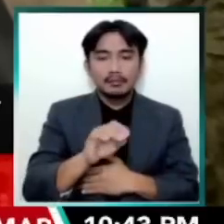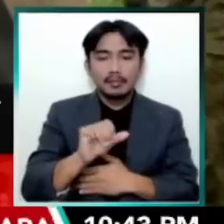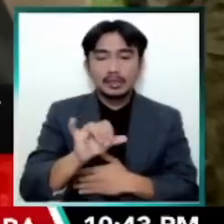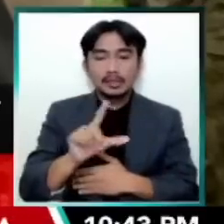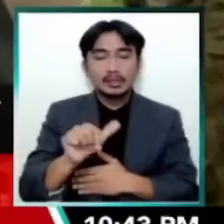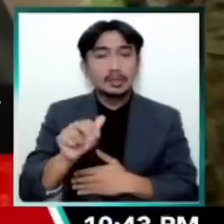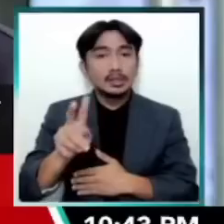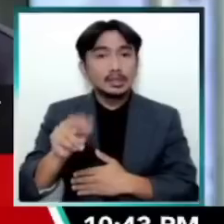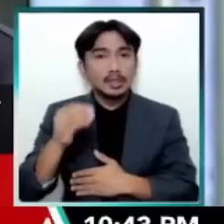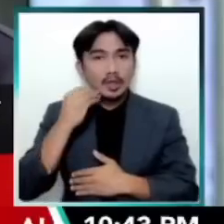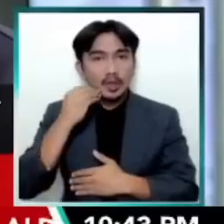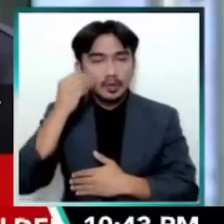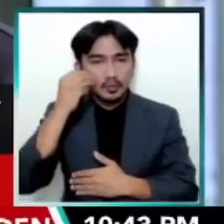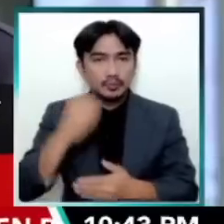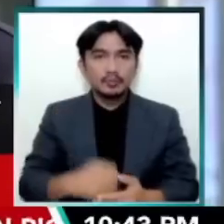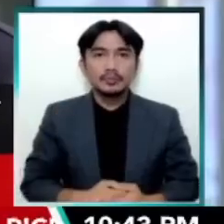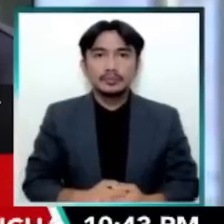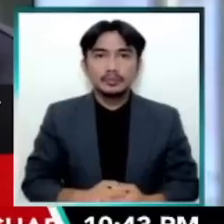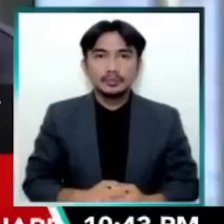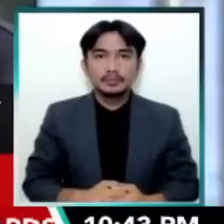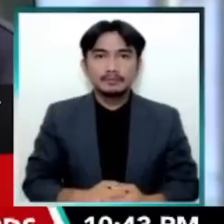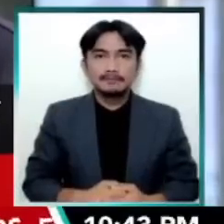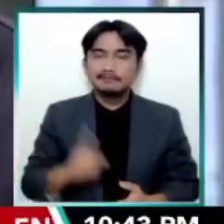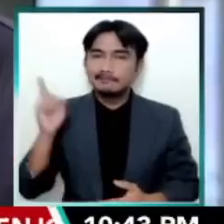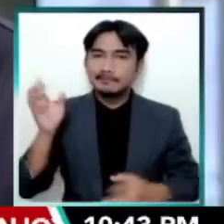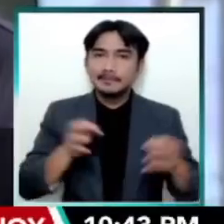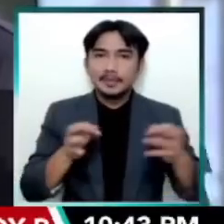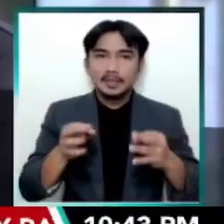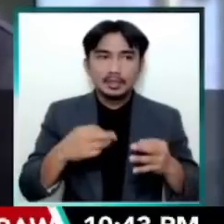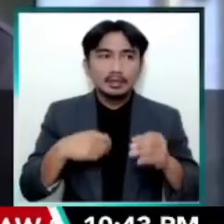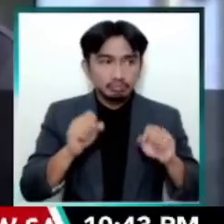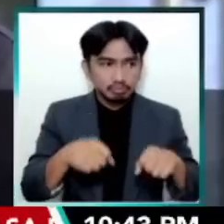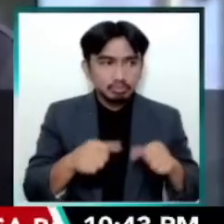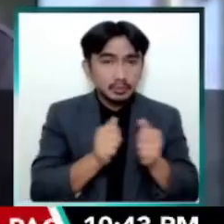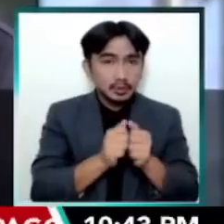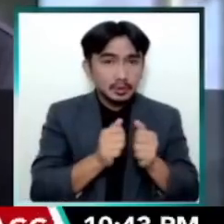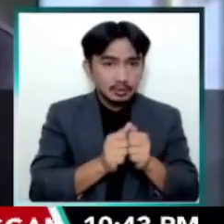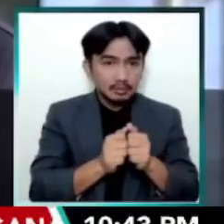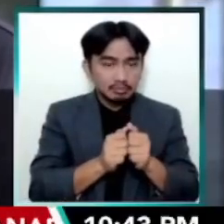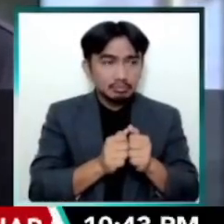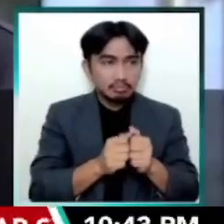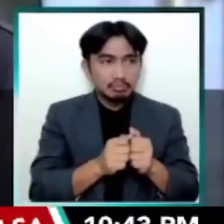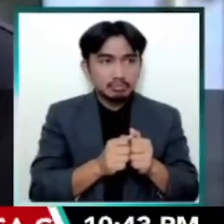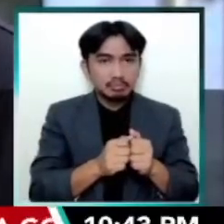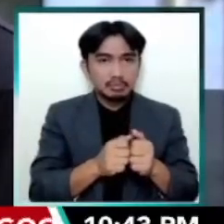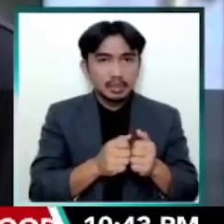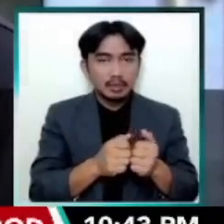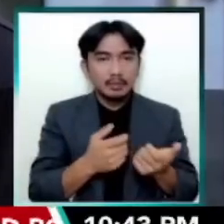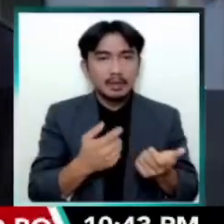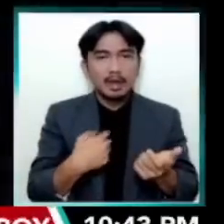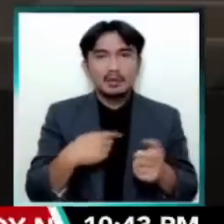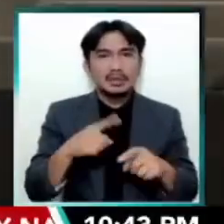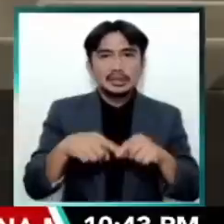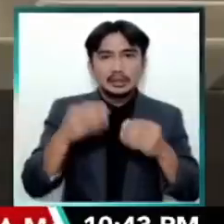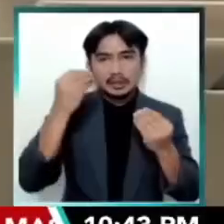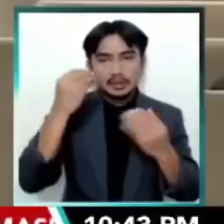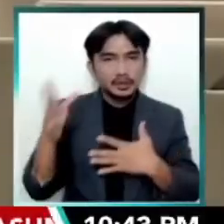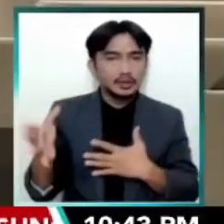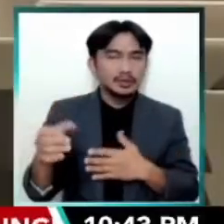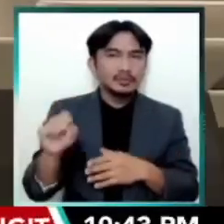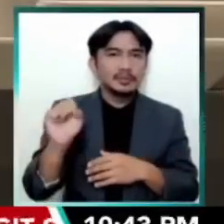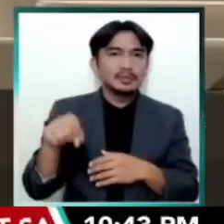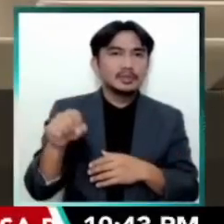can go with us, I said na I cannot say yes. It's up to the doctor now. Patay din